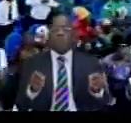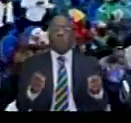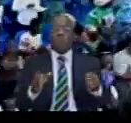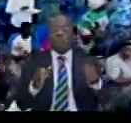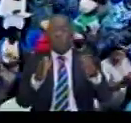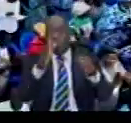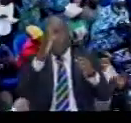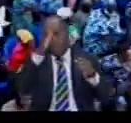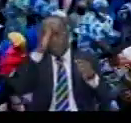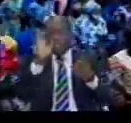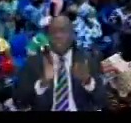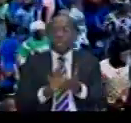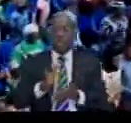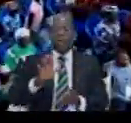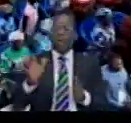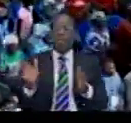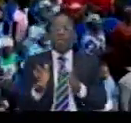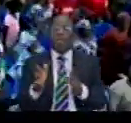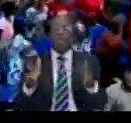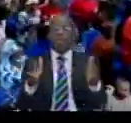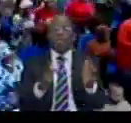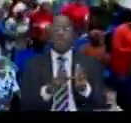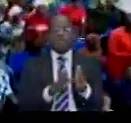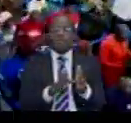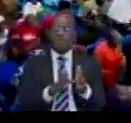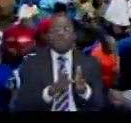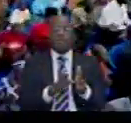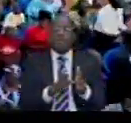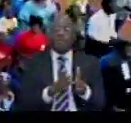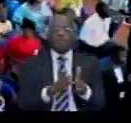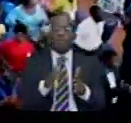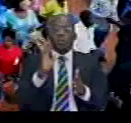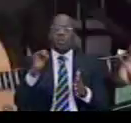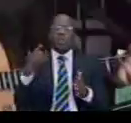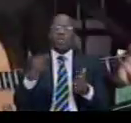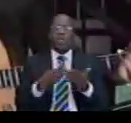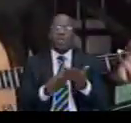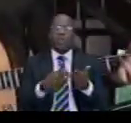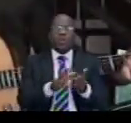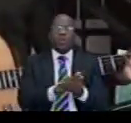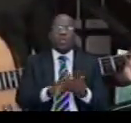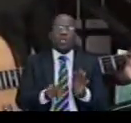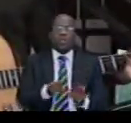agit, Père glorifie Jésus par le Saint-Esprit.